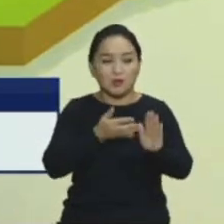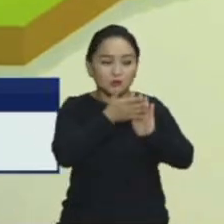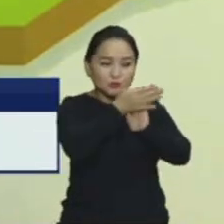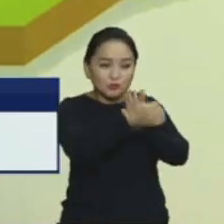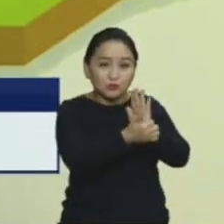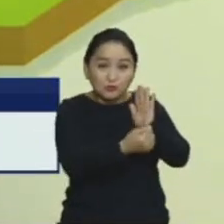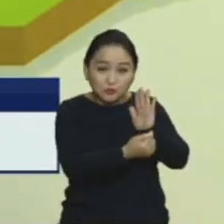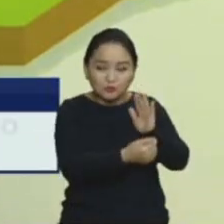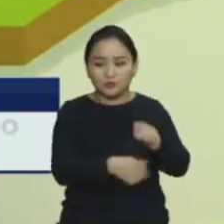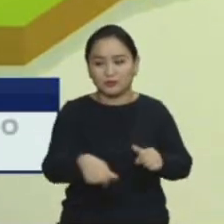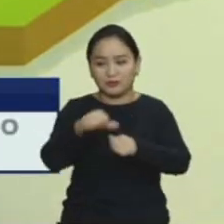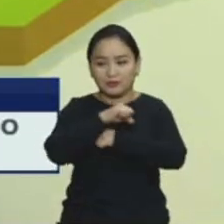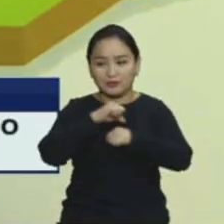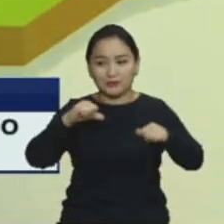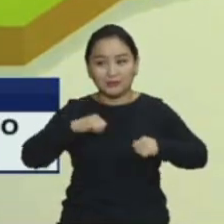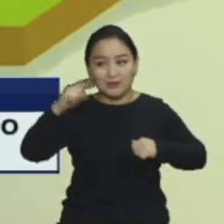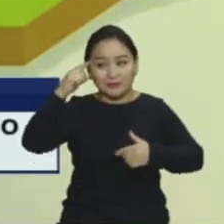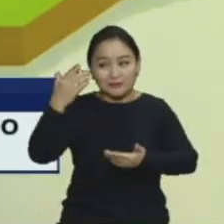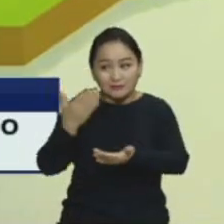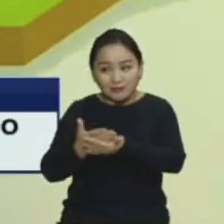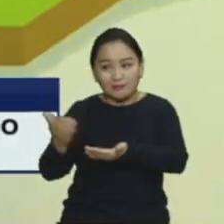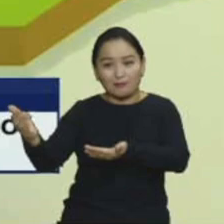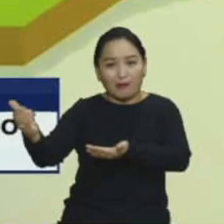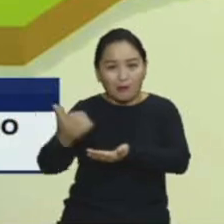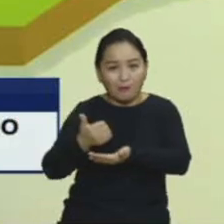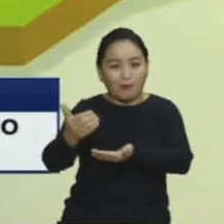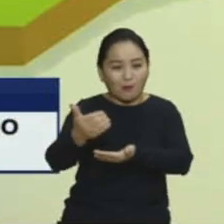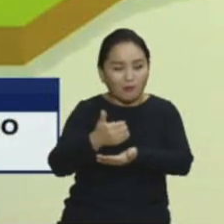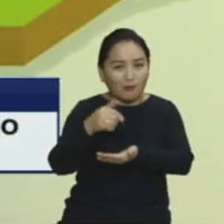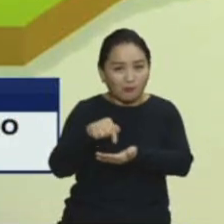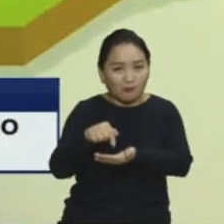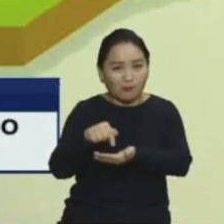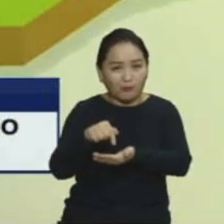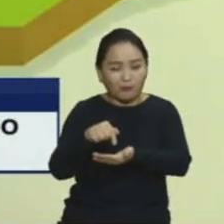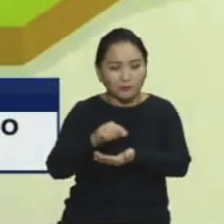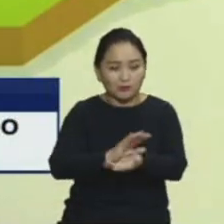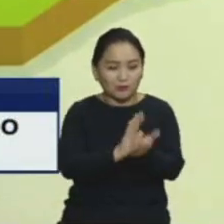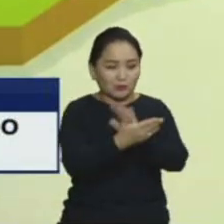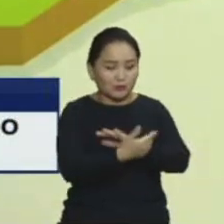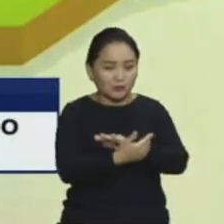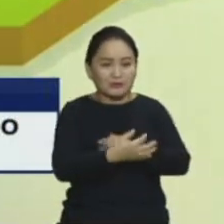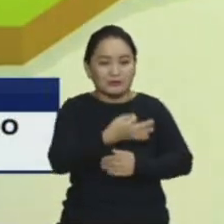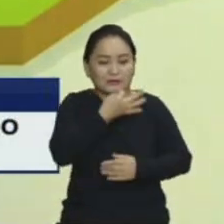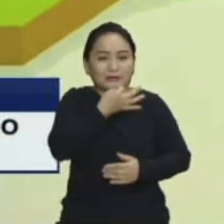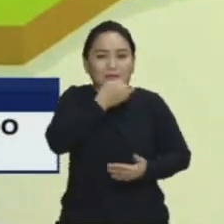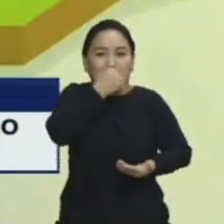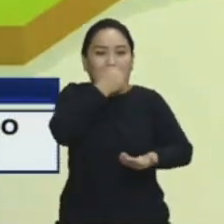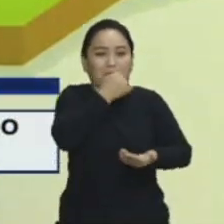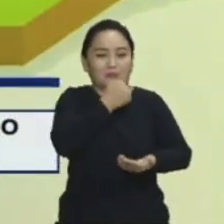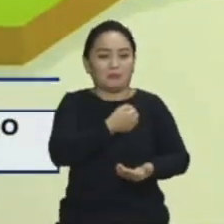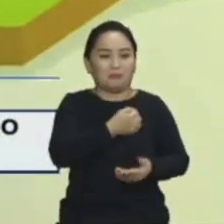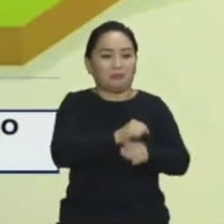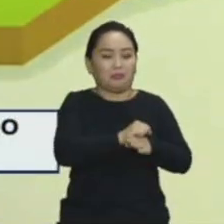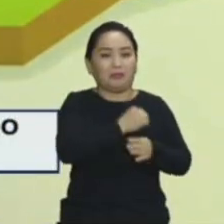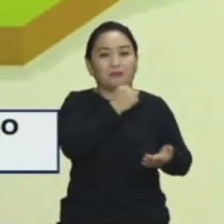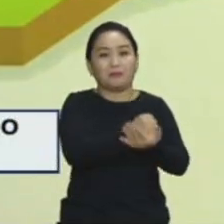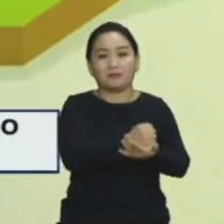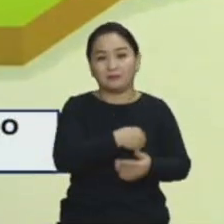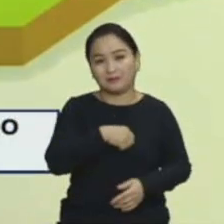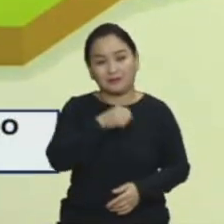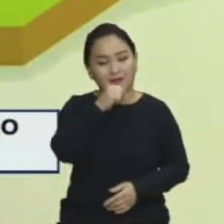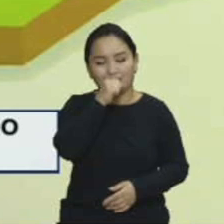санал авсан болоод урьдсан бэлтгэсэн юм аа шууд одоо ингээд батлах гэж бодож байгаа бол энэ зүгээр харамсалтай. Юу л тэхгүй болов гэж бодож